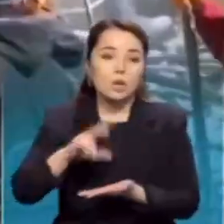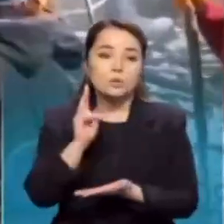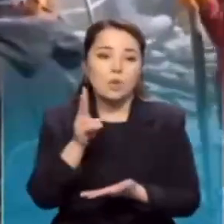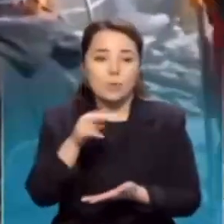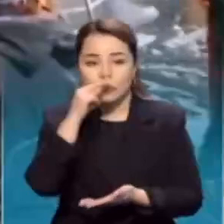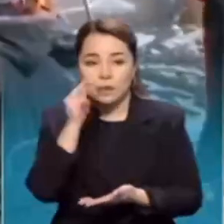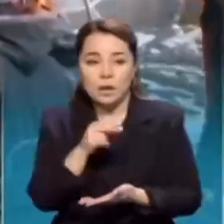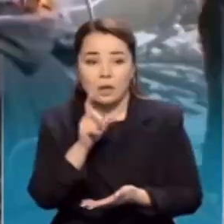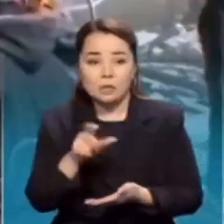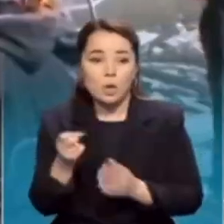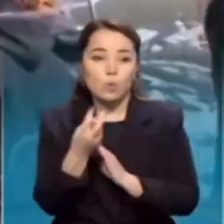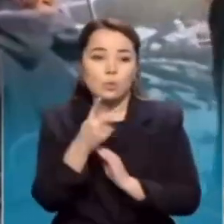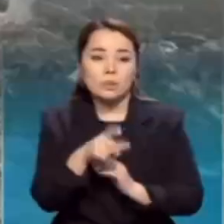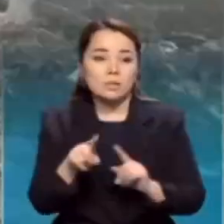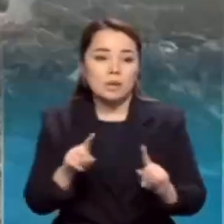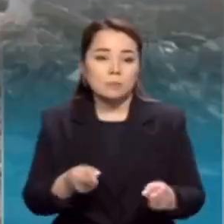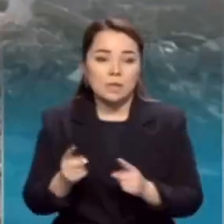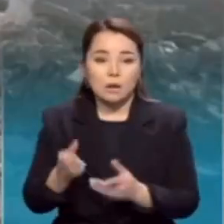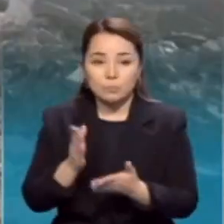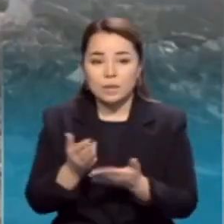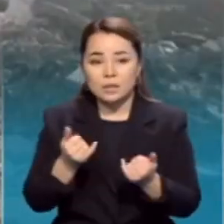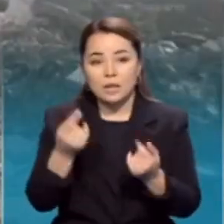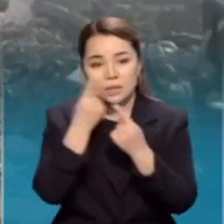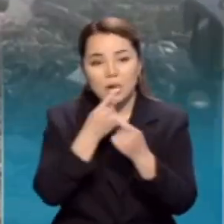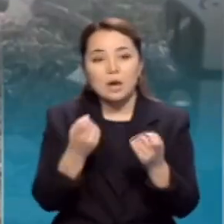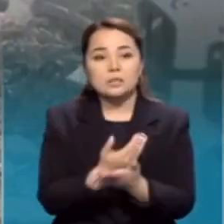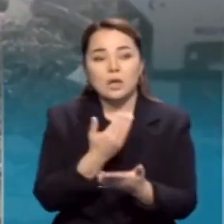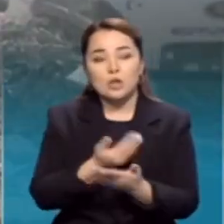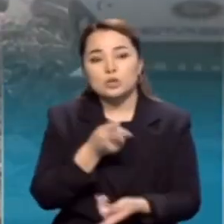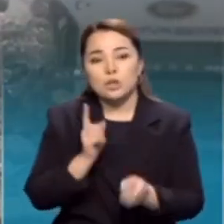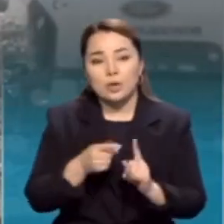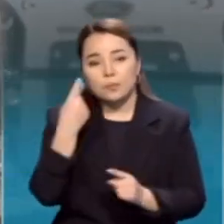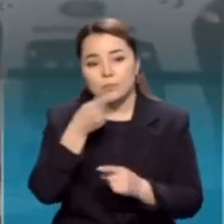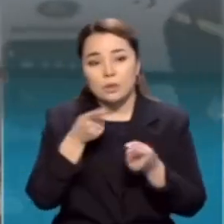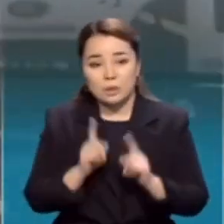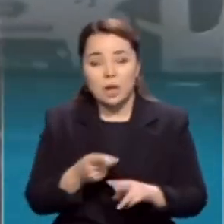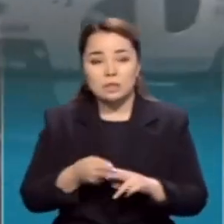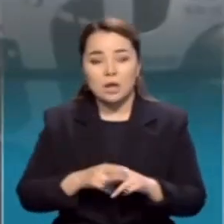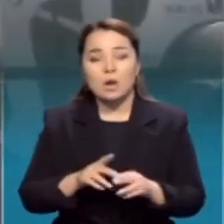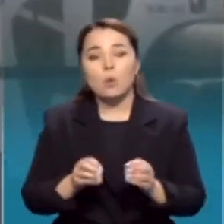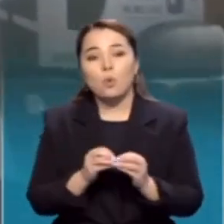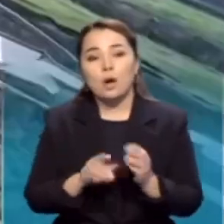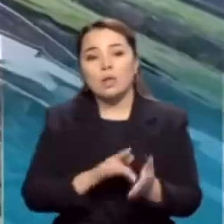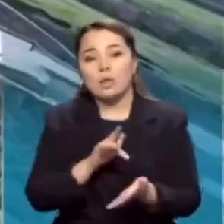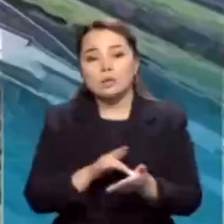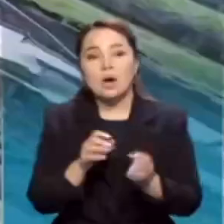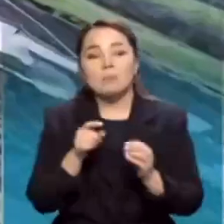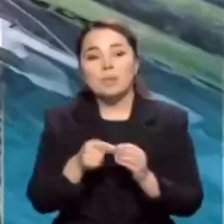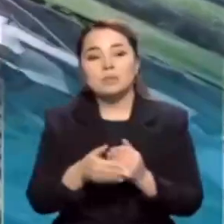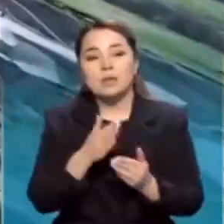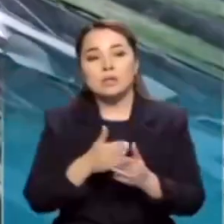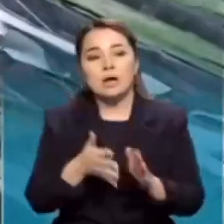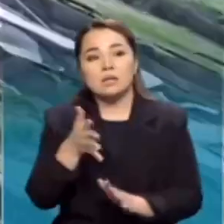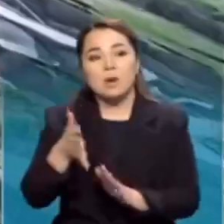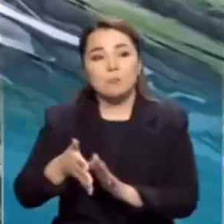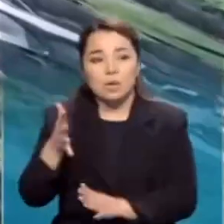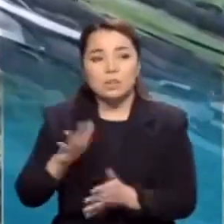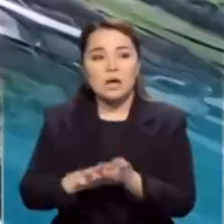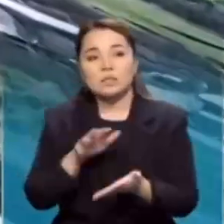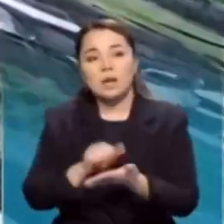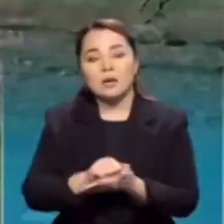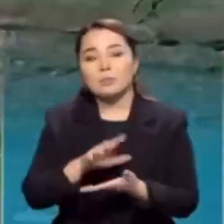күдікпен 12 адам ұсталды. Жалпы ресми мәліметтерге сай елдің 10 провинциясындағы мыңдаған ғимараттың 20-80